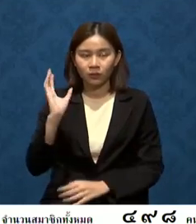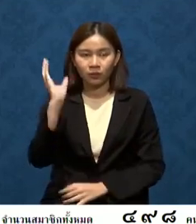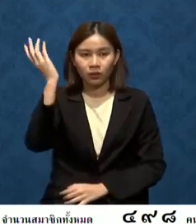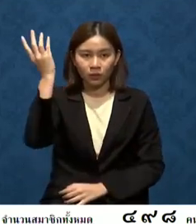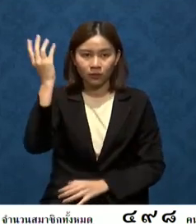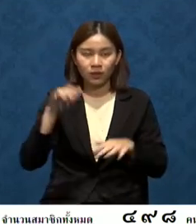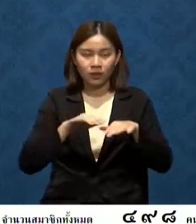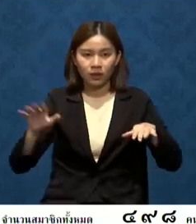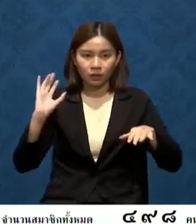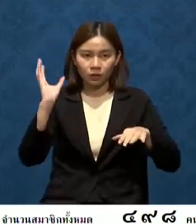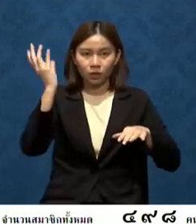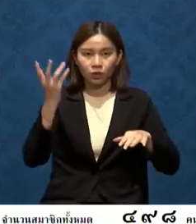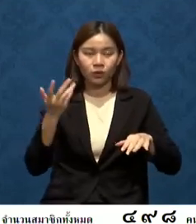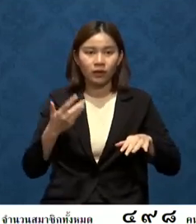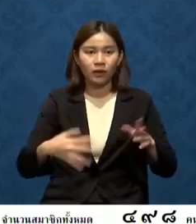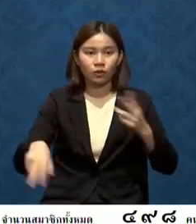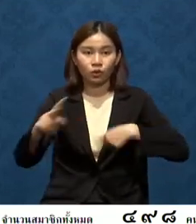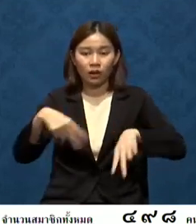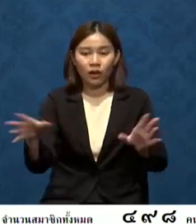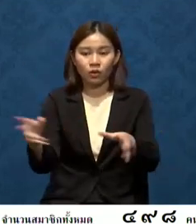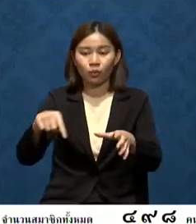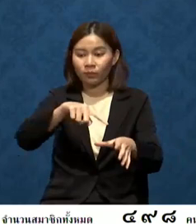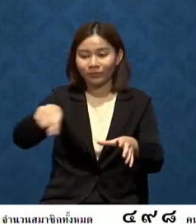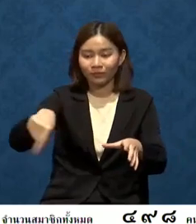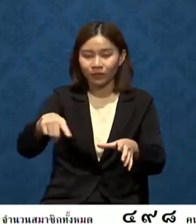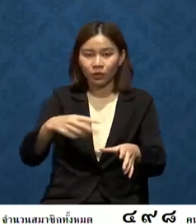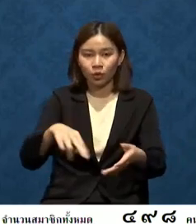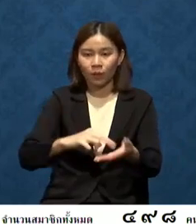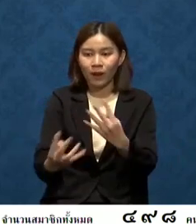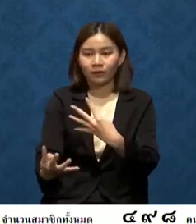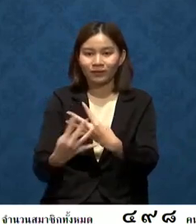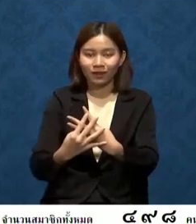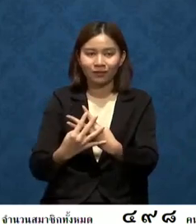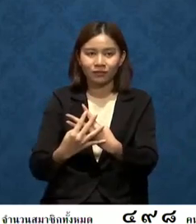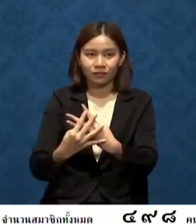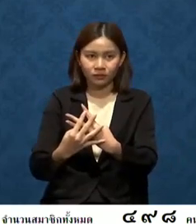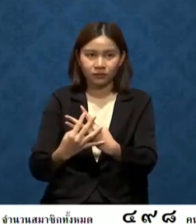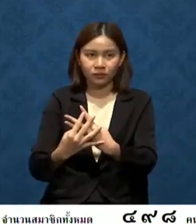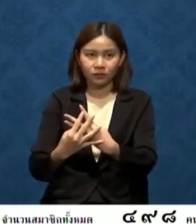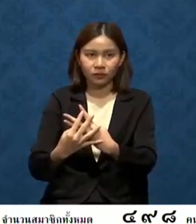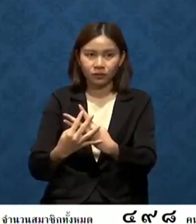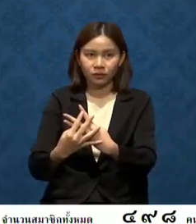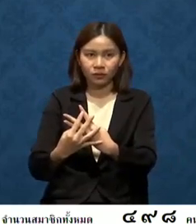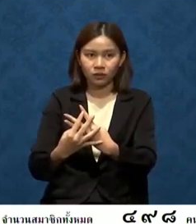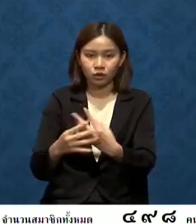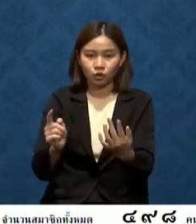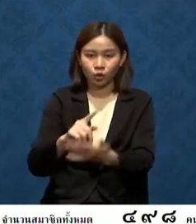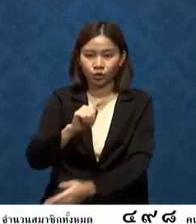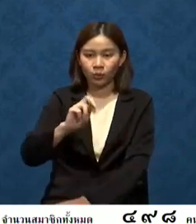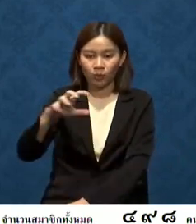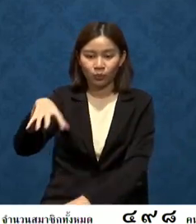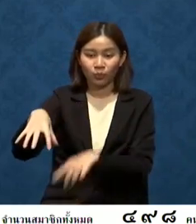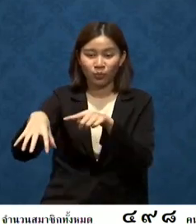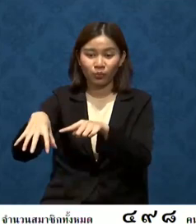แล้วก็ควรที่จะดูแลคนเหล่านี้ไม่ใช่กักขังไว้ที่ตม.